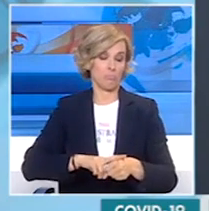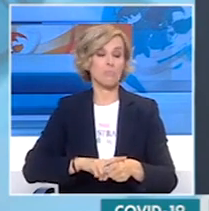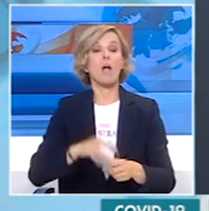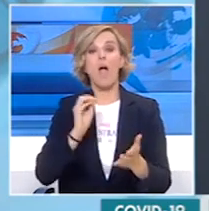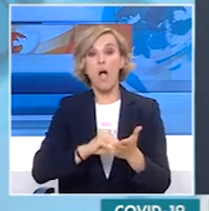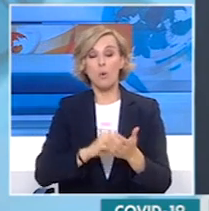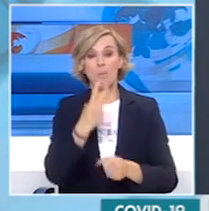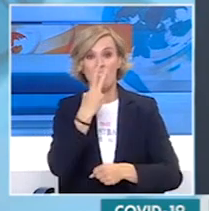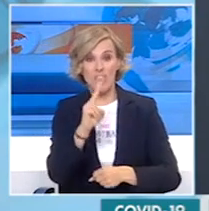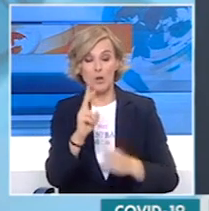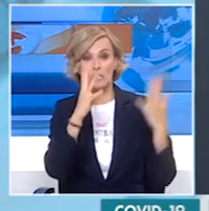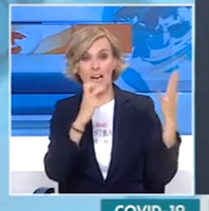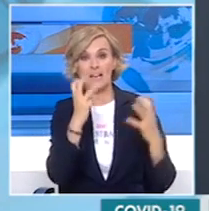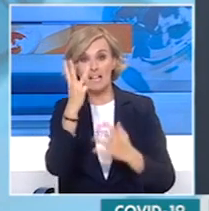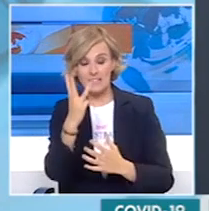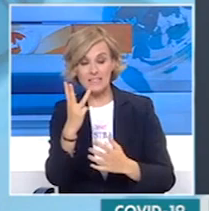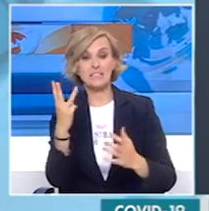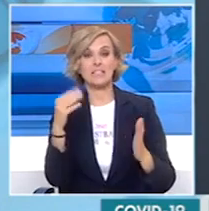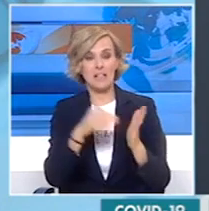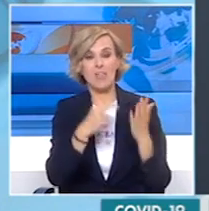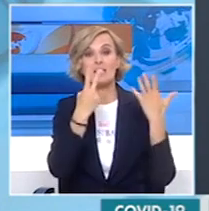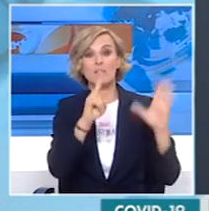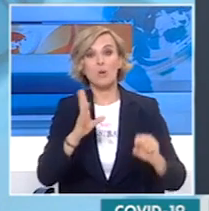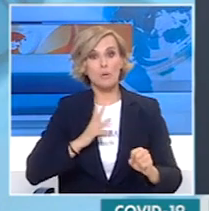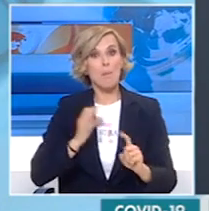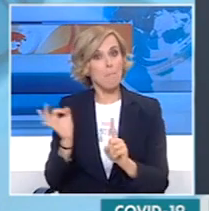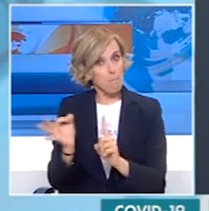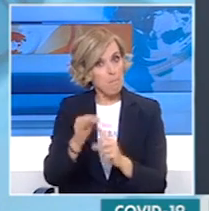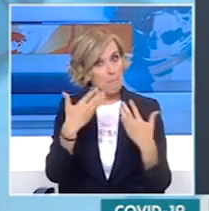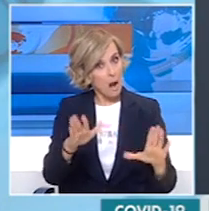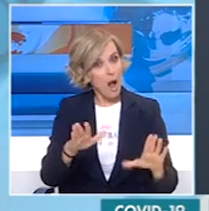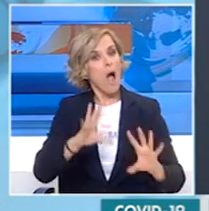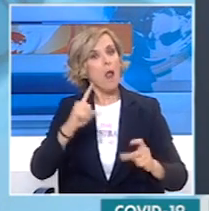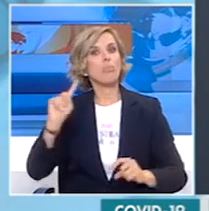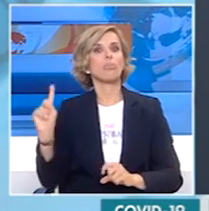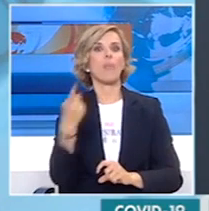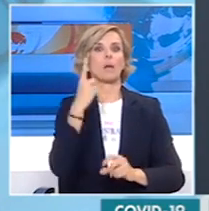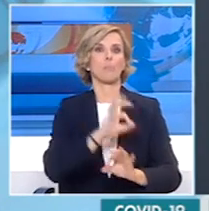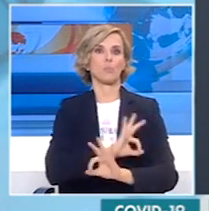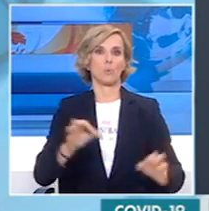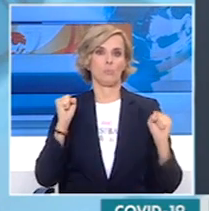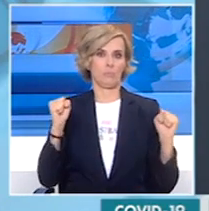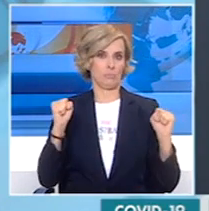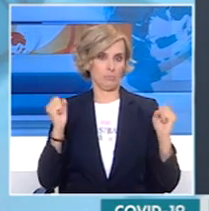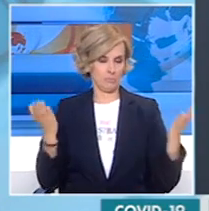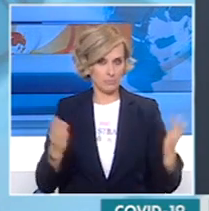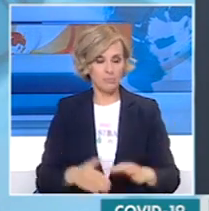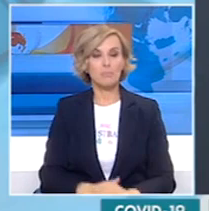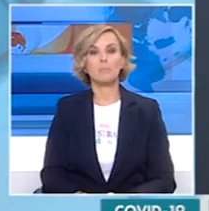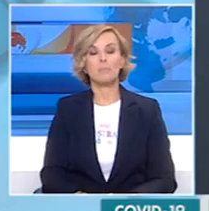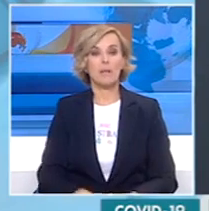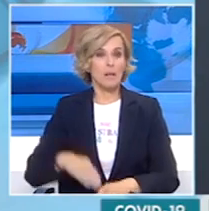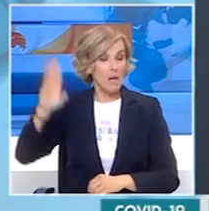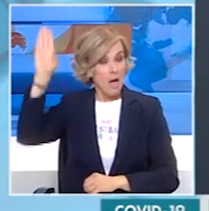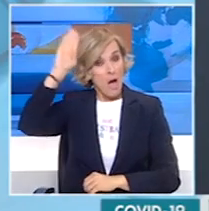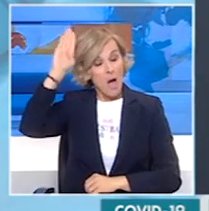από 293.700 άνθρωποι που ενώ μολύνθηκαν από τον ιό, ανέρωσαν και έγιναν καλά. Οι Ηνωμένες